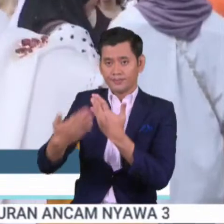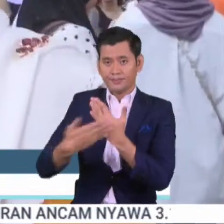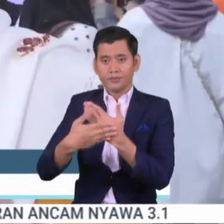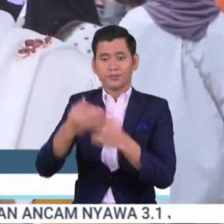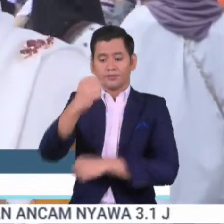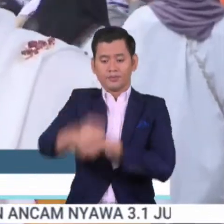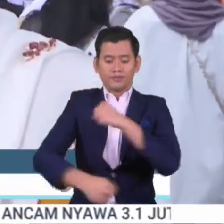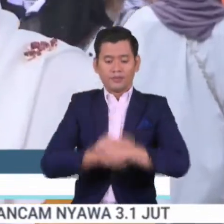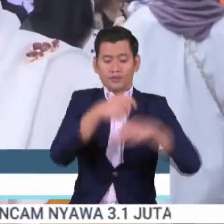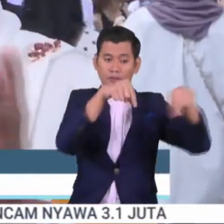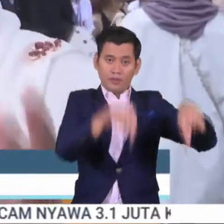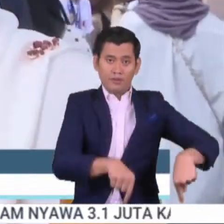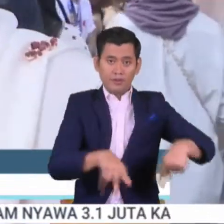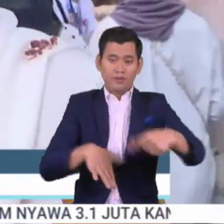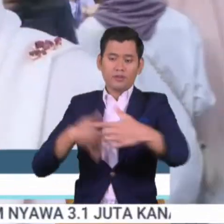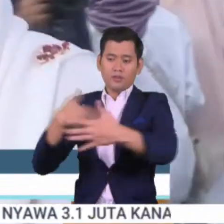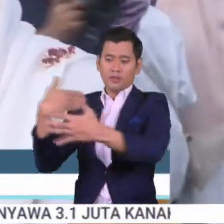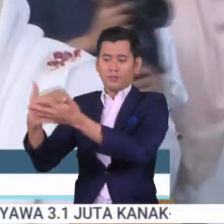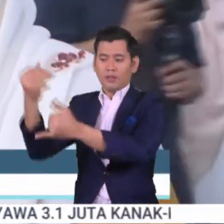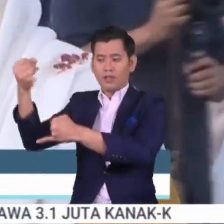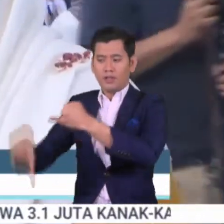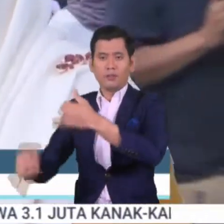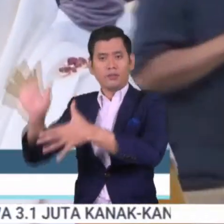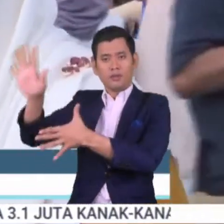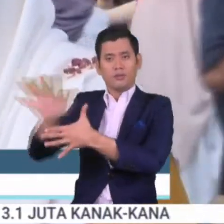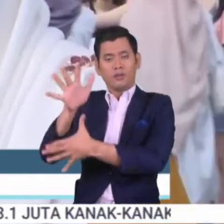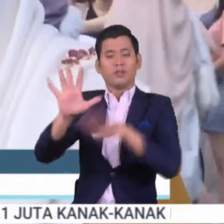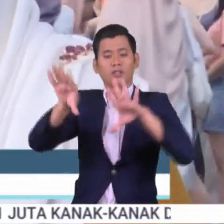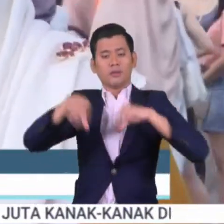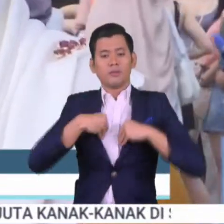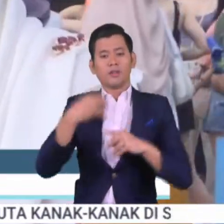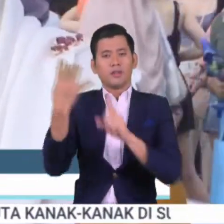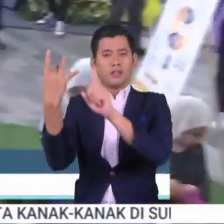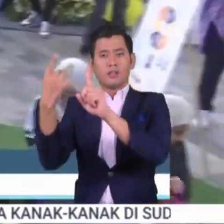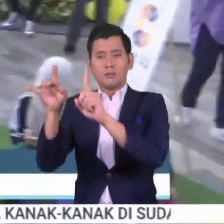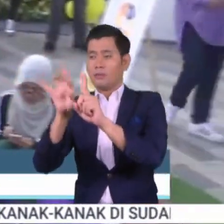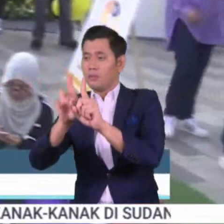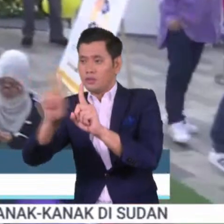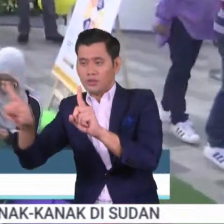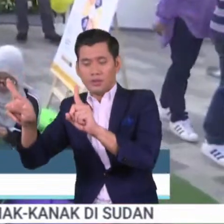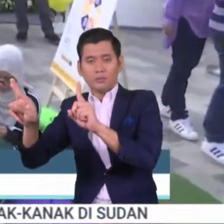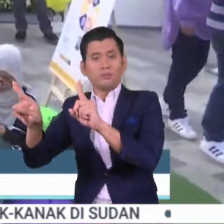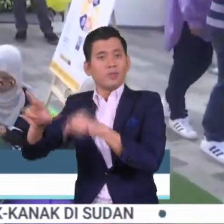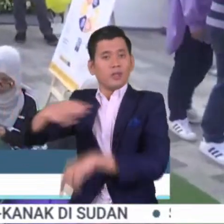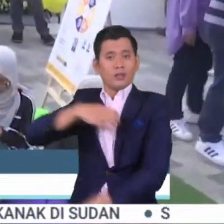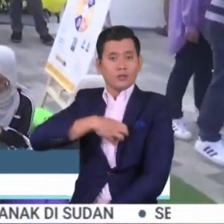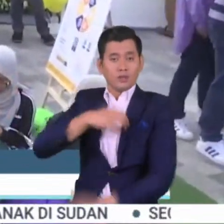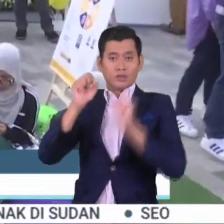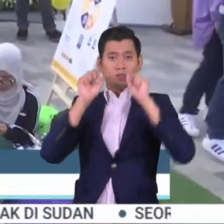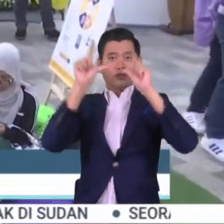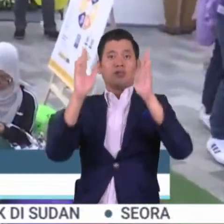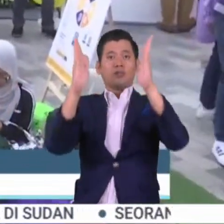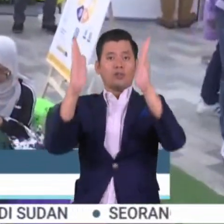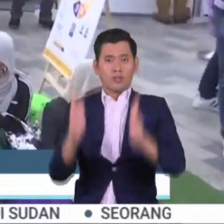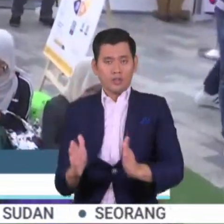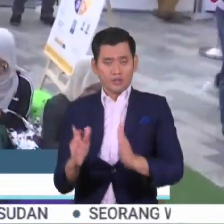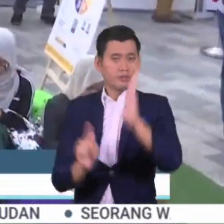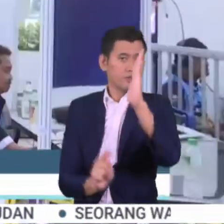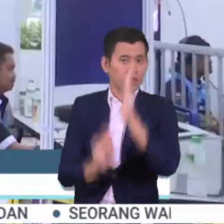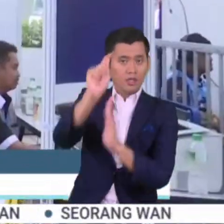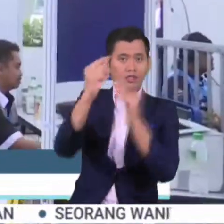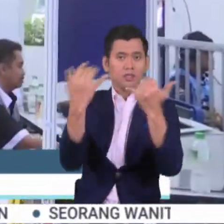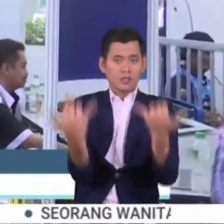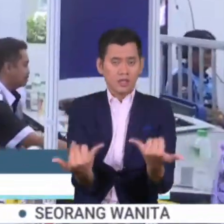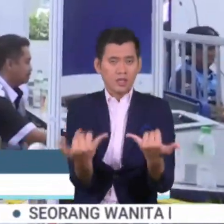ini sampai hujung bulan Mei pun kita dah terima lebih 18,000 aduan. Iaitu menunjukkan kesedaran pengguna itu lebih tinggi, ya,